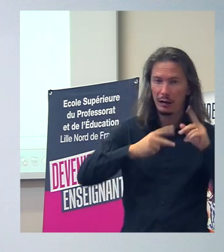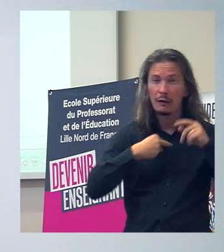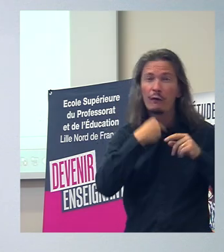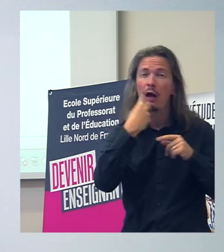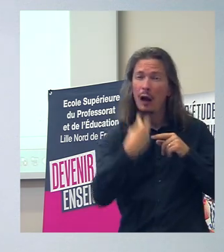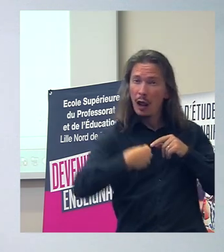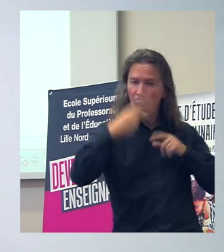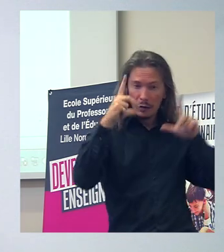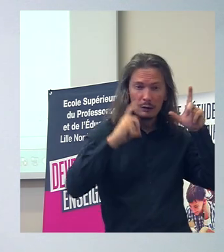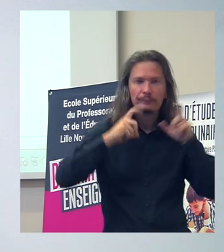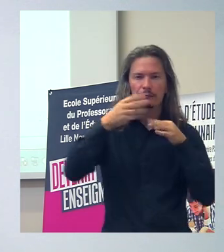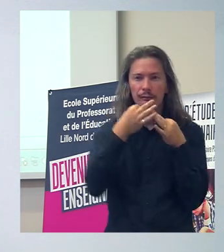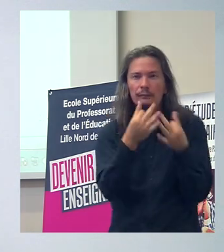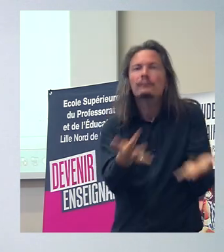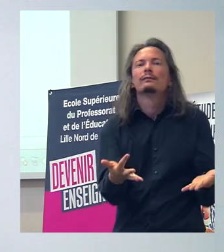expressivité